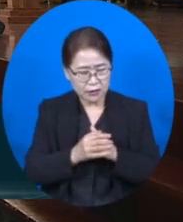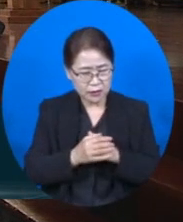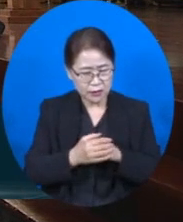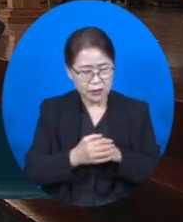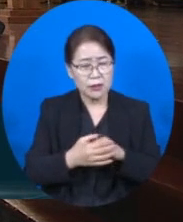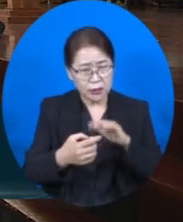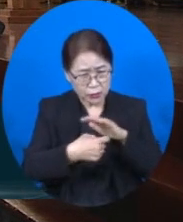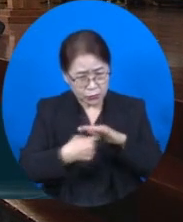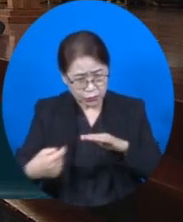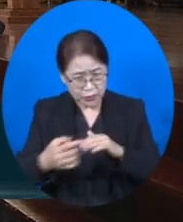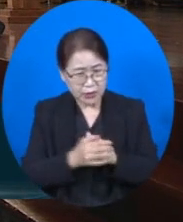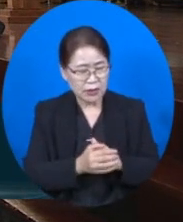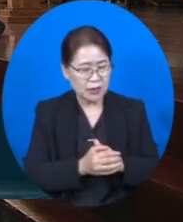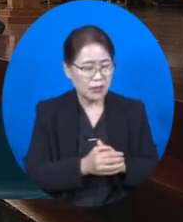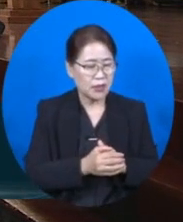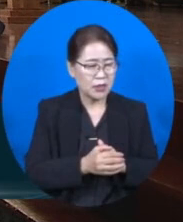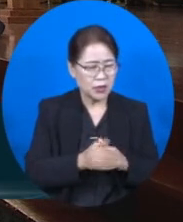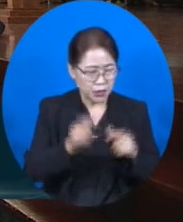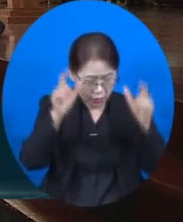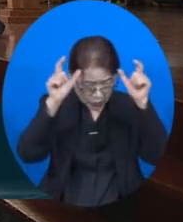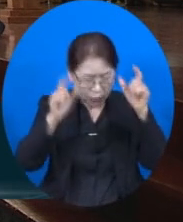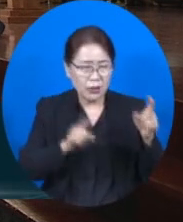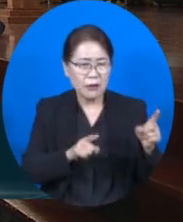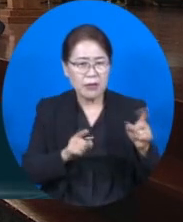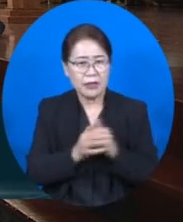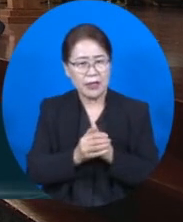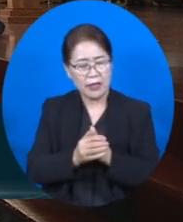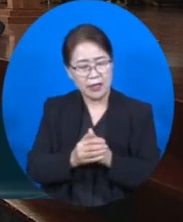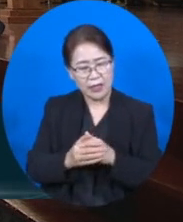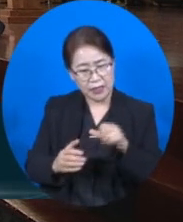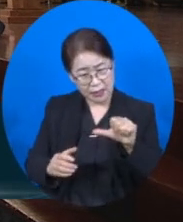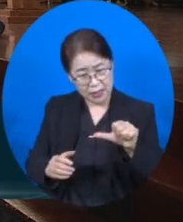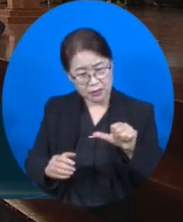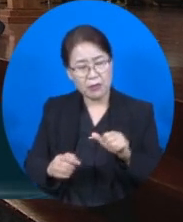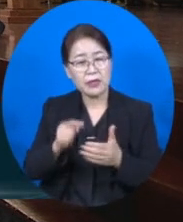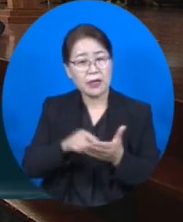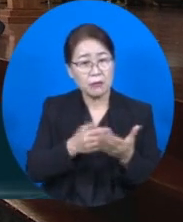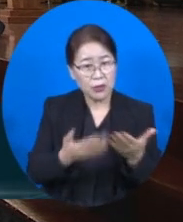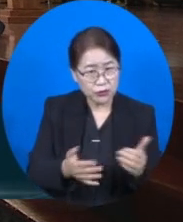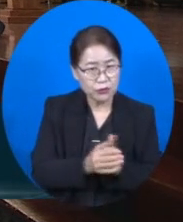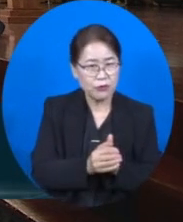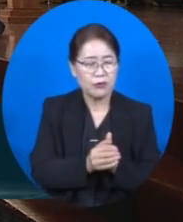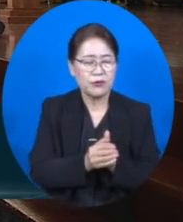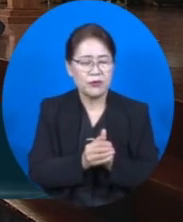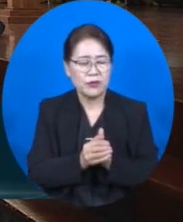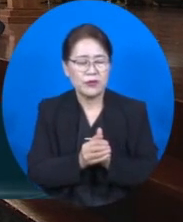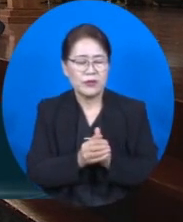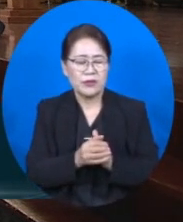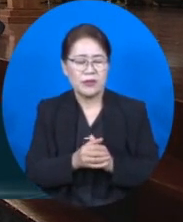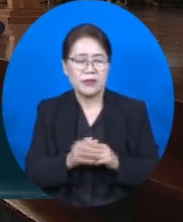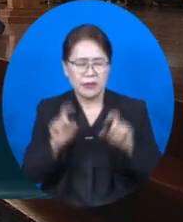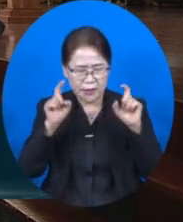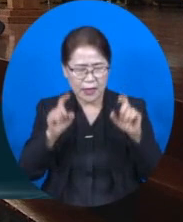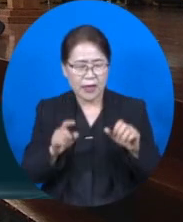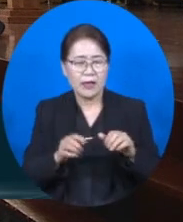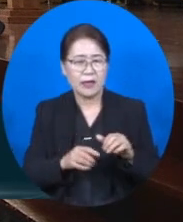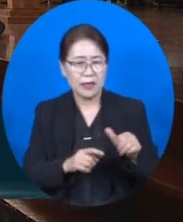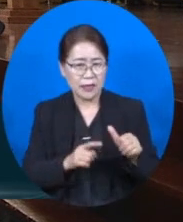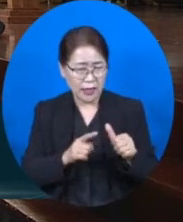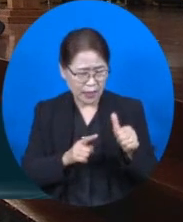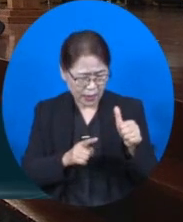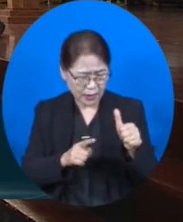그는 소 한 마리의 소 다섯 마리로 갖고 양 한 마리의 양네 마리로 갚을 지니라 자기